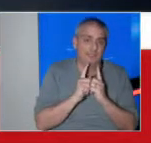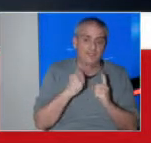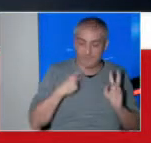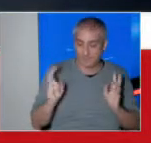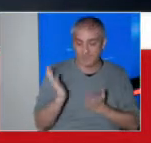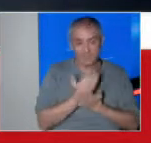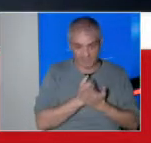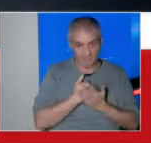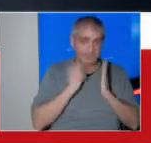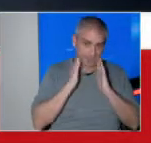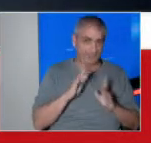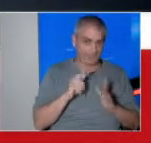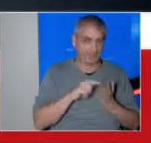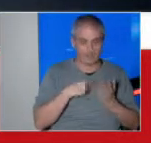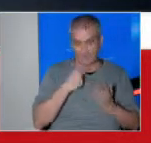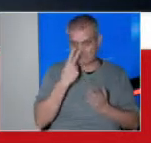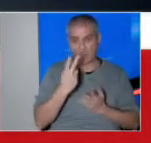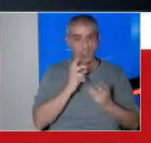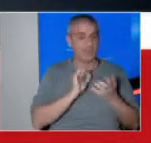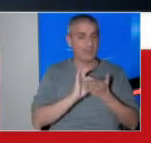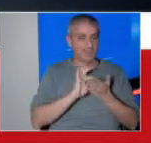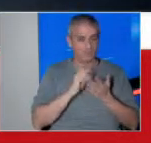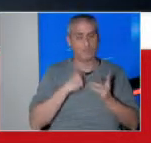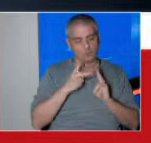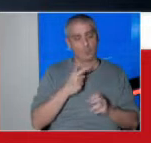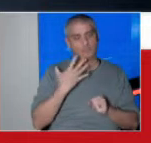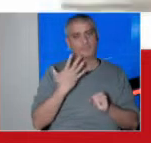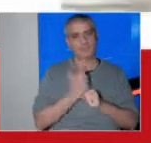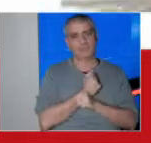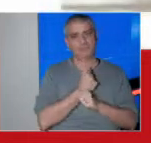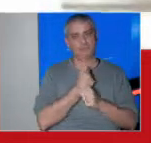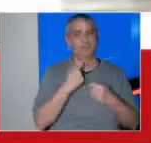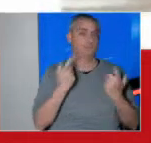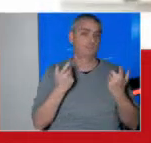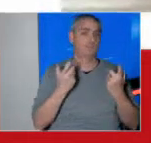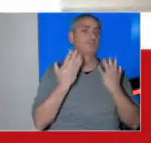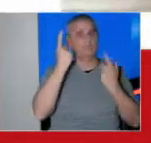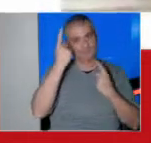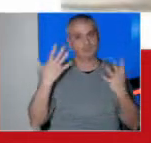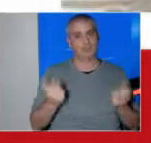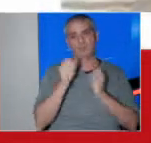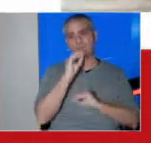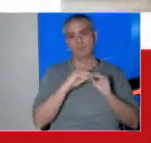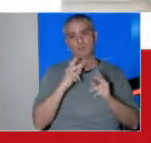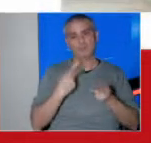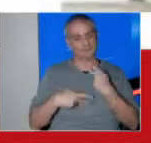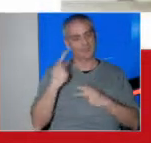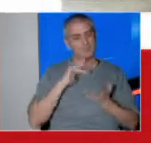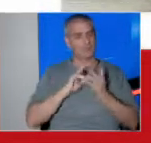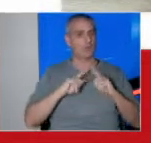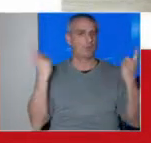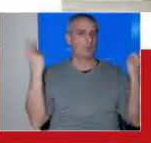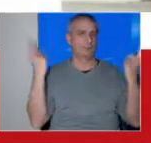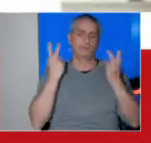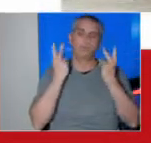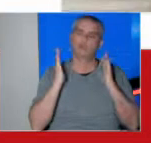נגייס את זה, ואני מאמין בכך, כי אני רואה את ההתעתמות, אנחנו נוכל להציג את המאצ'ינג הזה שדיברתי עליו, ובעזרת השם להציל כן. את המועדון, ולהציל אותו למקום אחר. יש מה, גם... זה